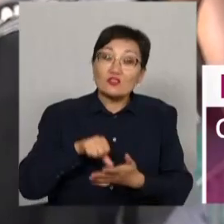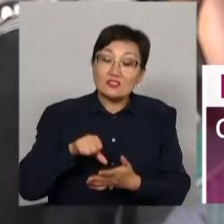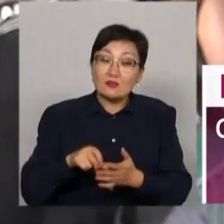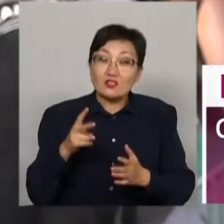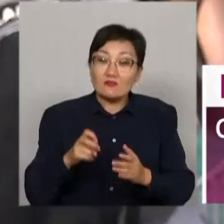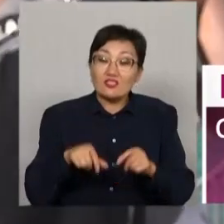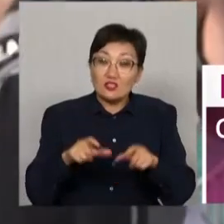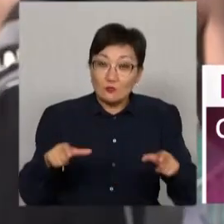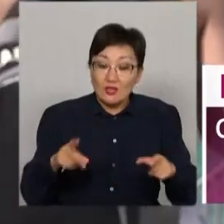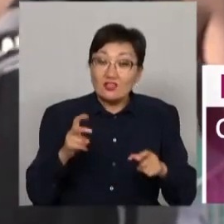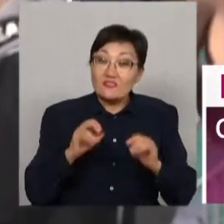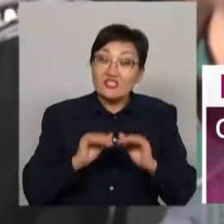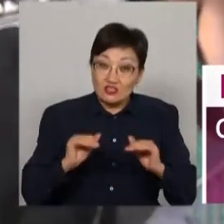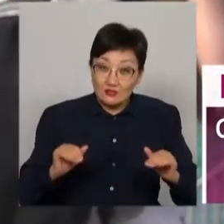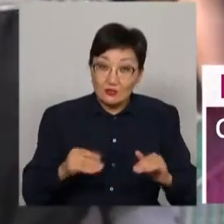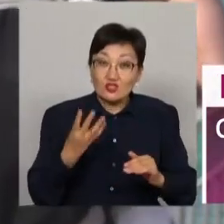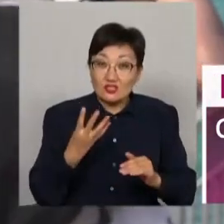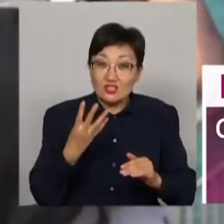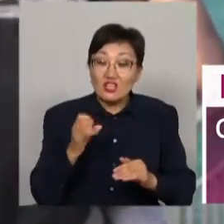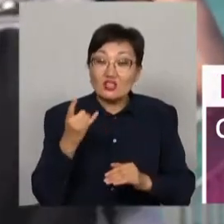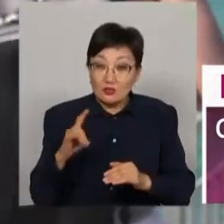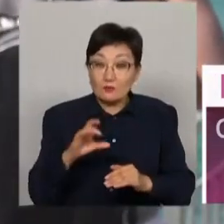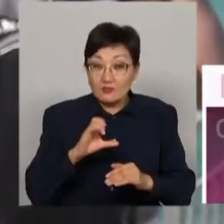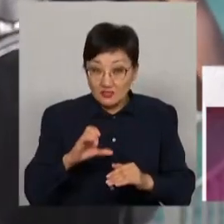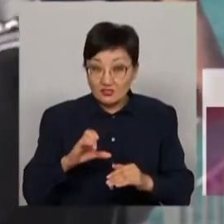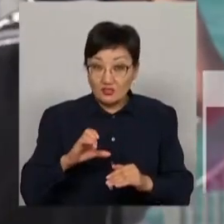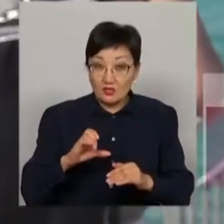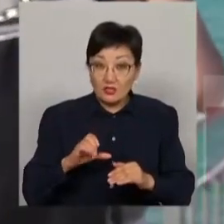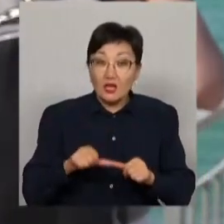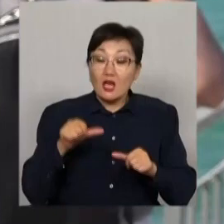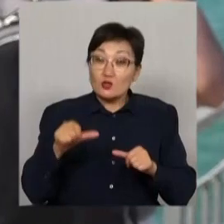200 человек, 200 детей, 4 ребенка с